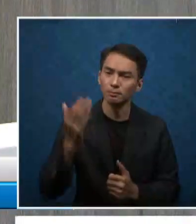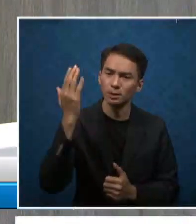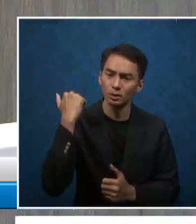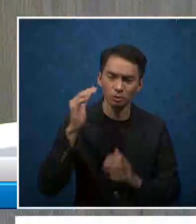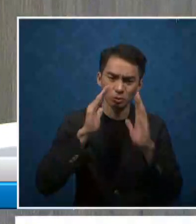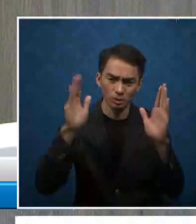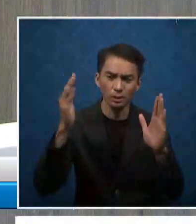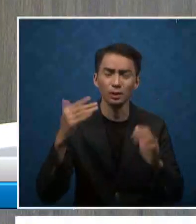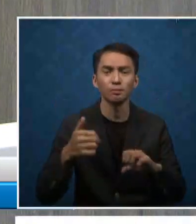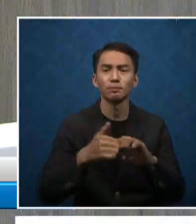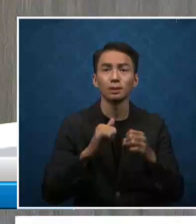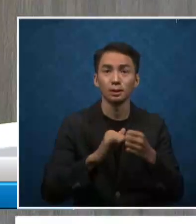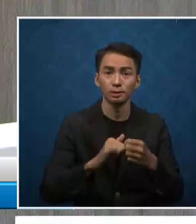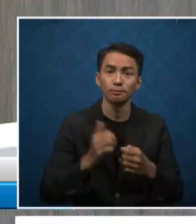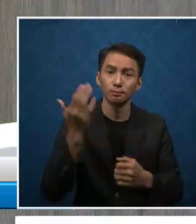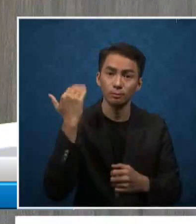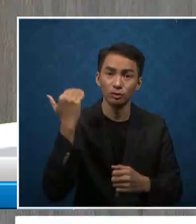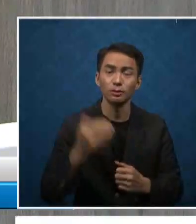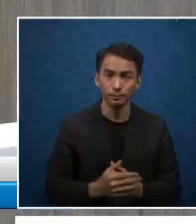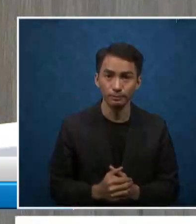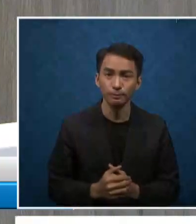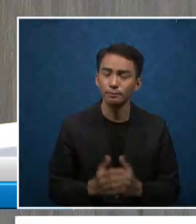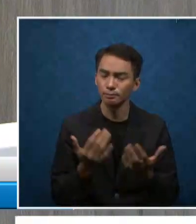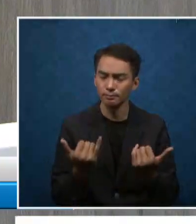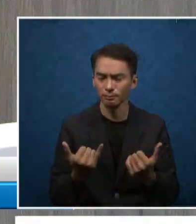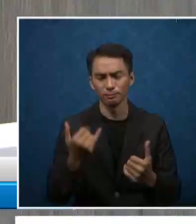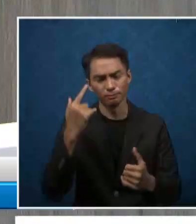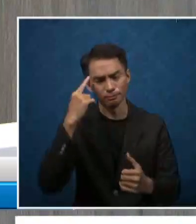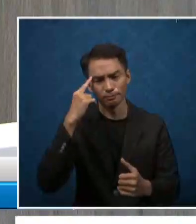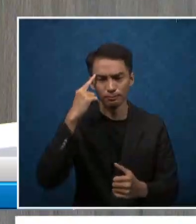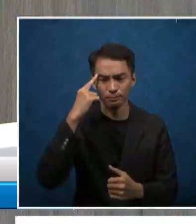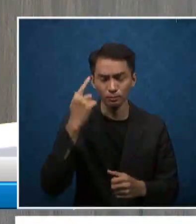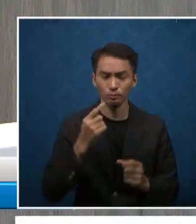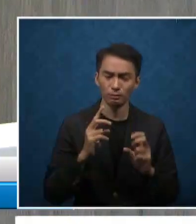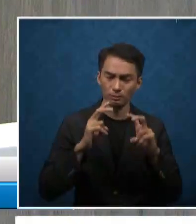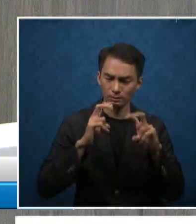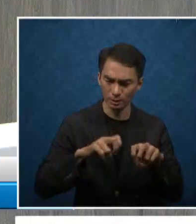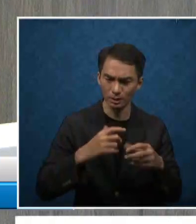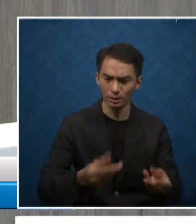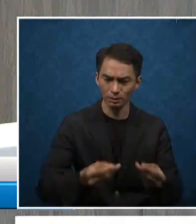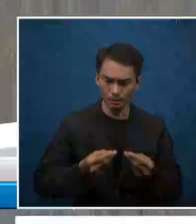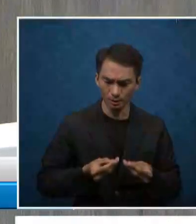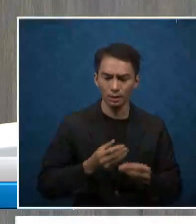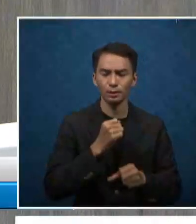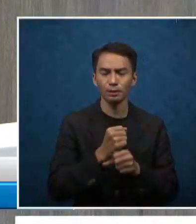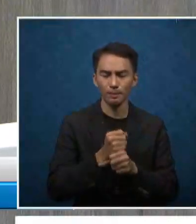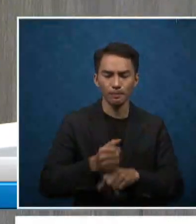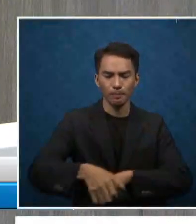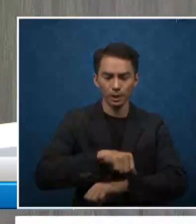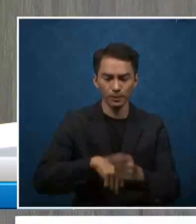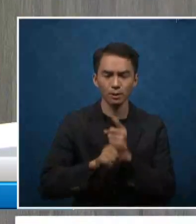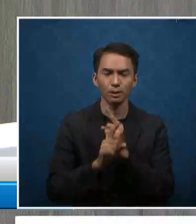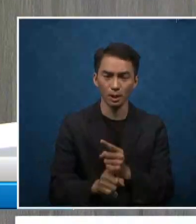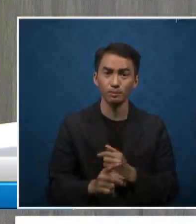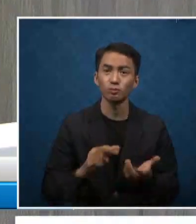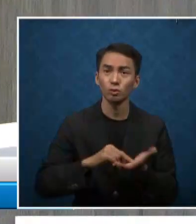แต่ทานก็คิดขายแล้ว ซ่งผมวาสิ่งเห่านี้หลายอย่างพอทวทยชยเขาก็ถือเปหกปฏิบัติมเริทำให้การ